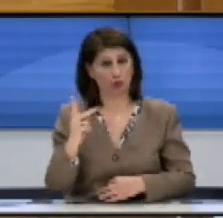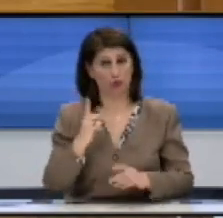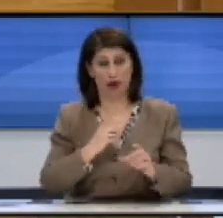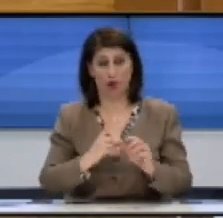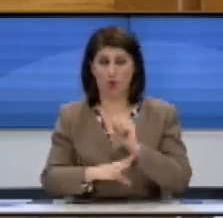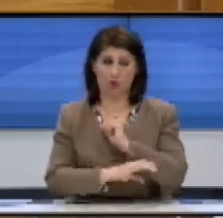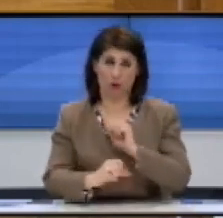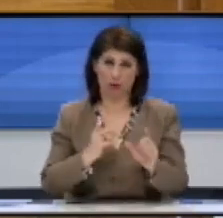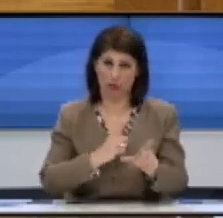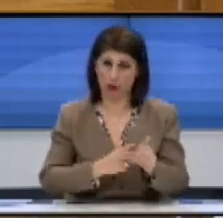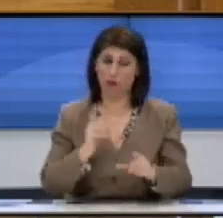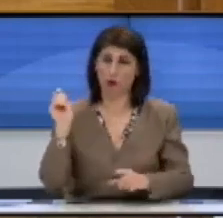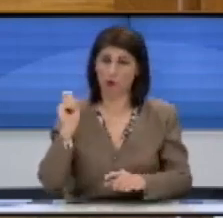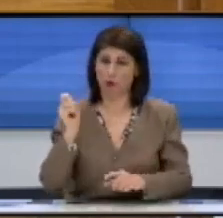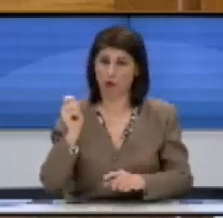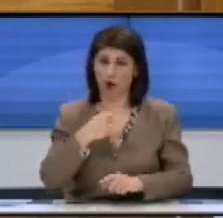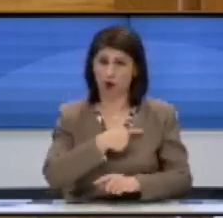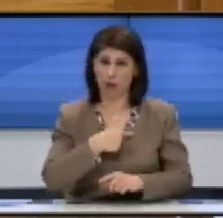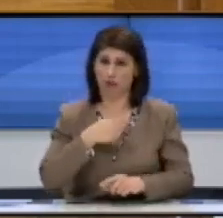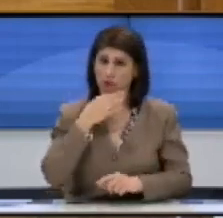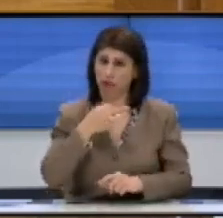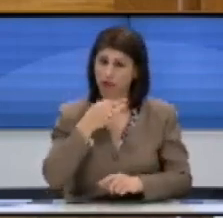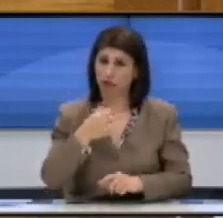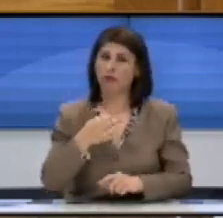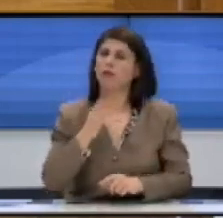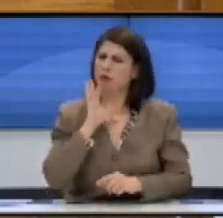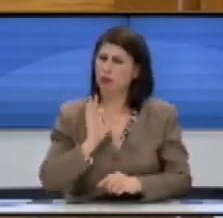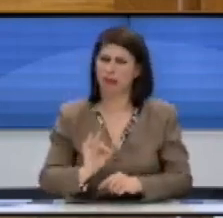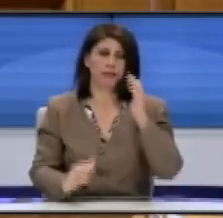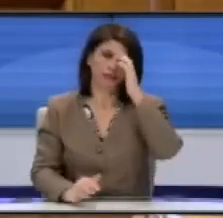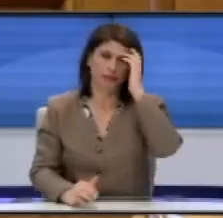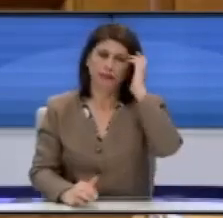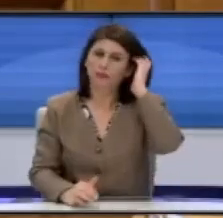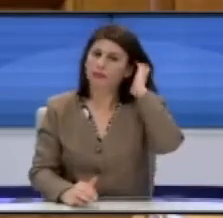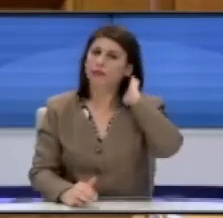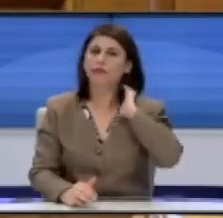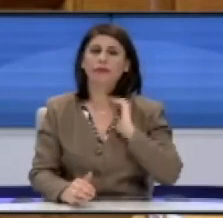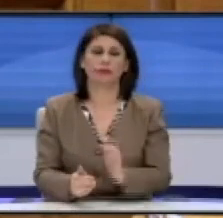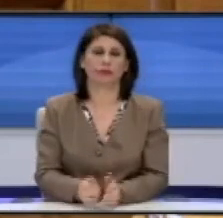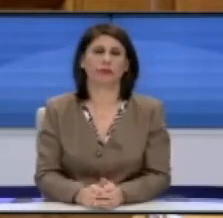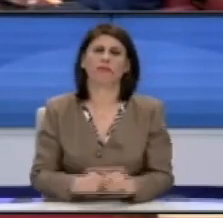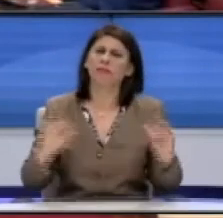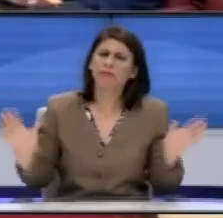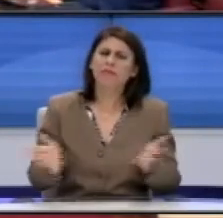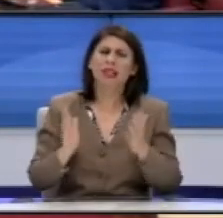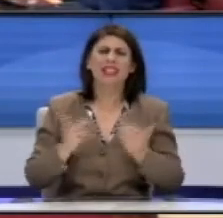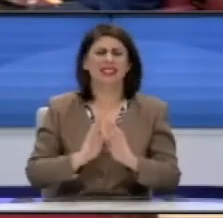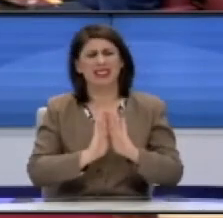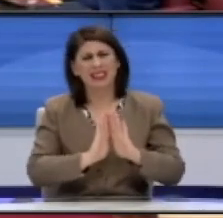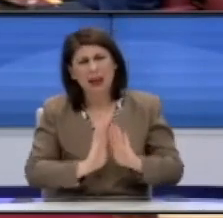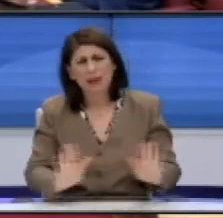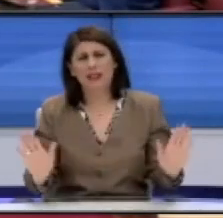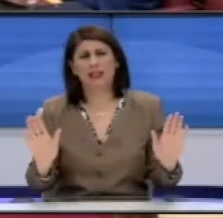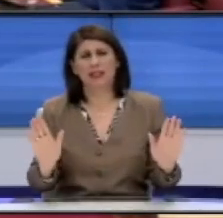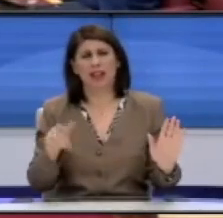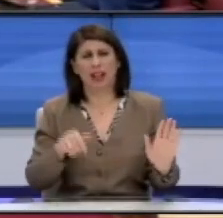στην αρχή κατευθυντήριες οδηγίες και απειλώντας μάλιστα με πρωτοφανή τρόπο τα μέλη της με βαρύτατες